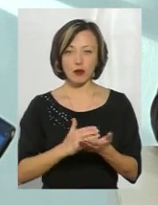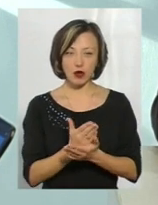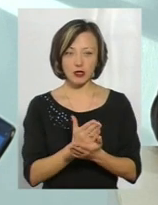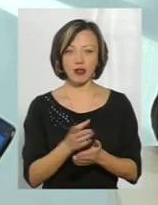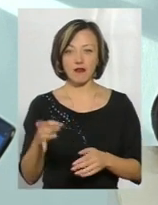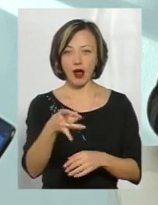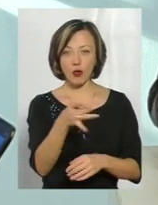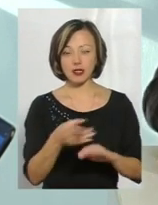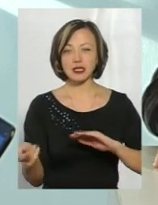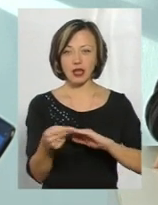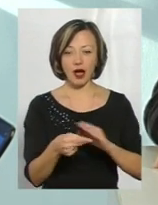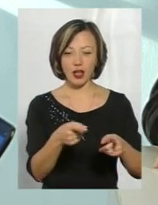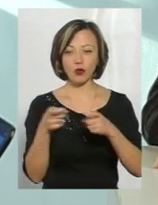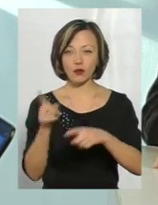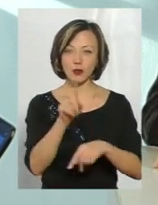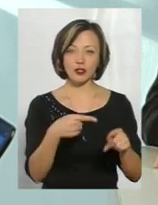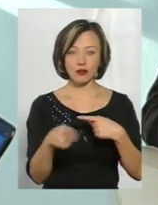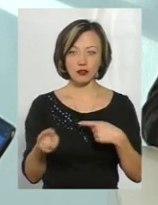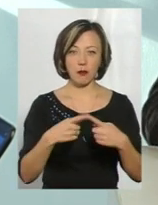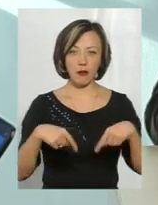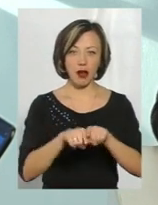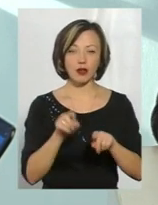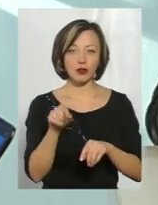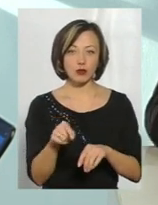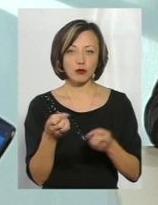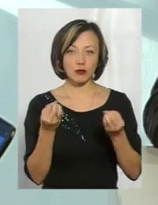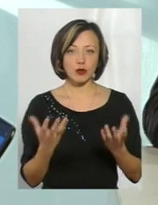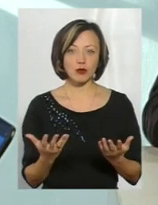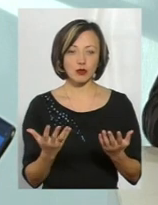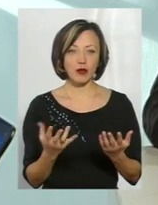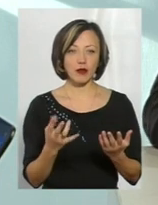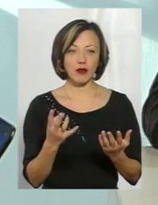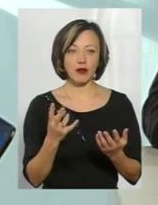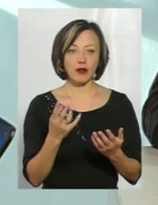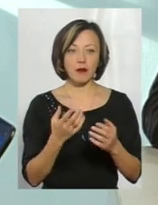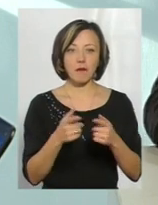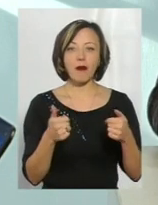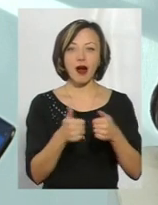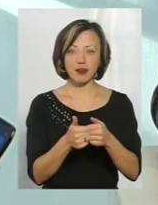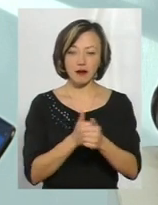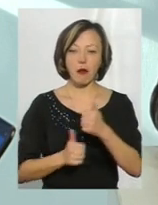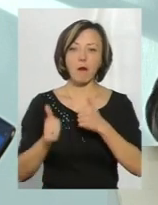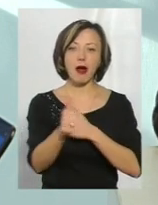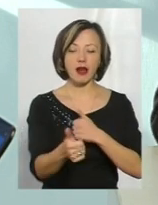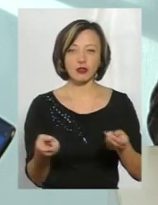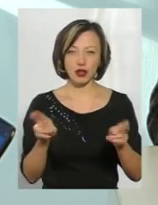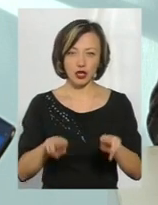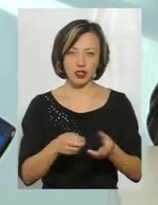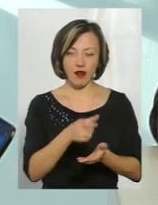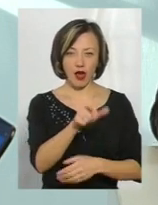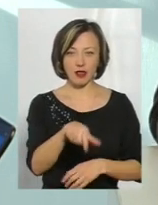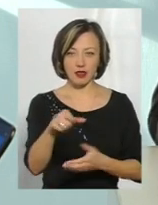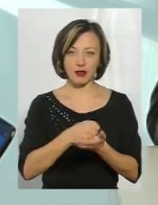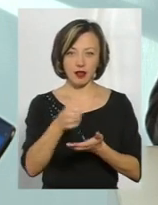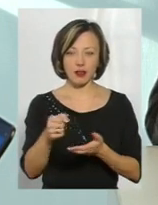районах, вони заагітовані тими чи іншими партіями. Тому тут партії просто не на крок, а на 5 кроків попереду решти кандидатів,